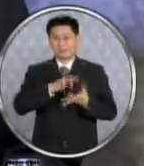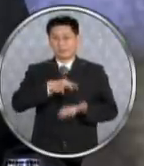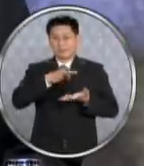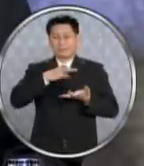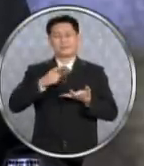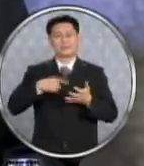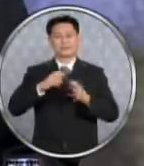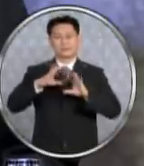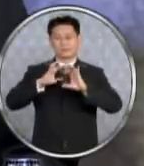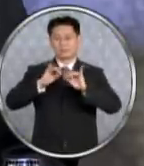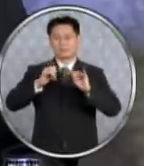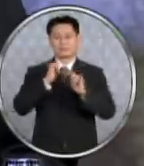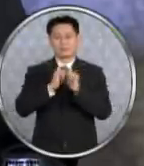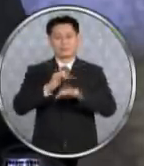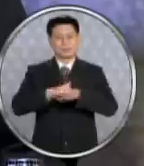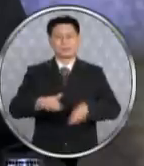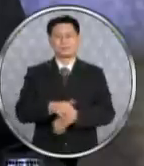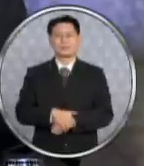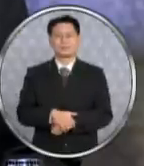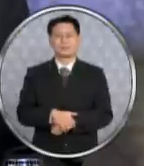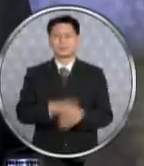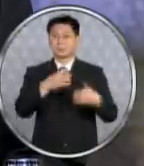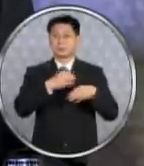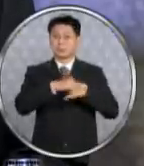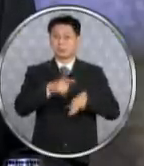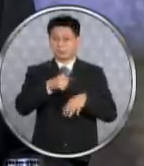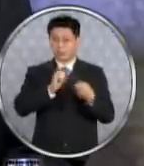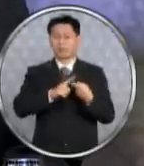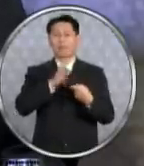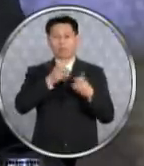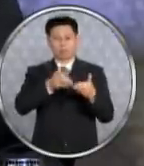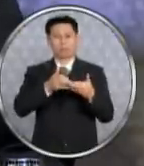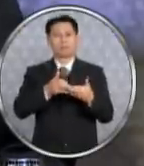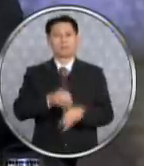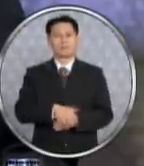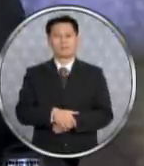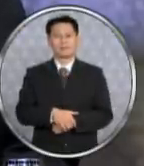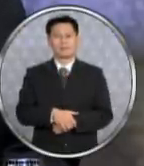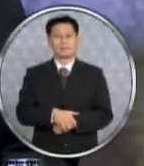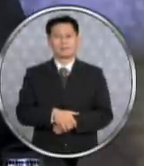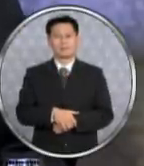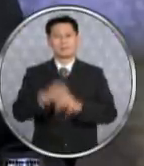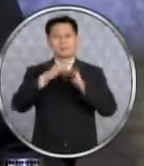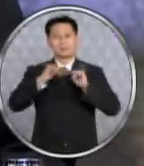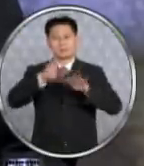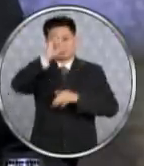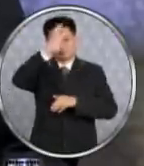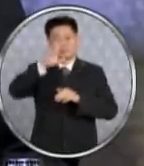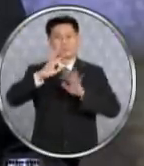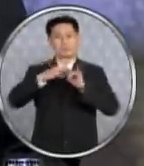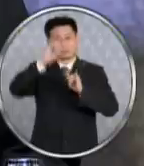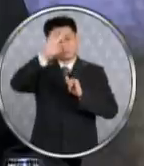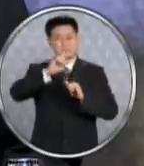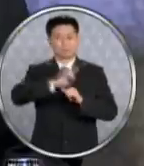土安全、社会安全。军事安全没有错，非常重要。民进党、国民党都